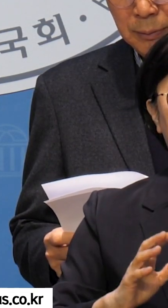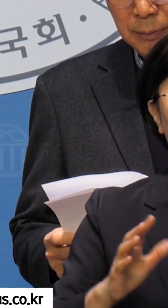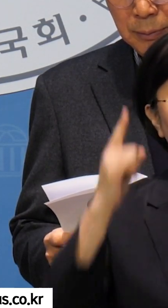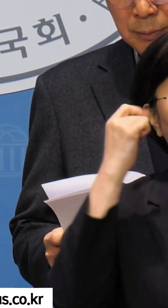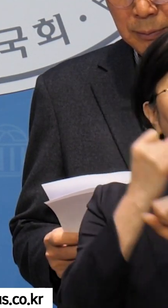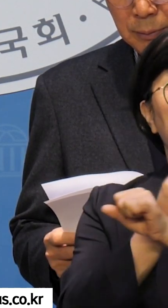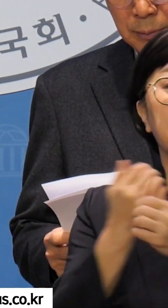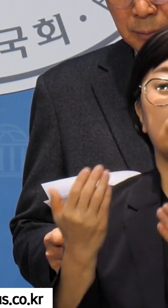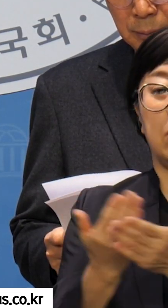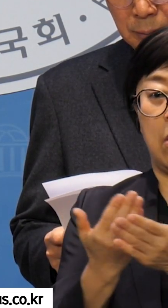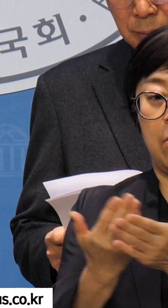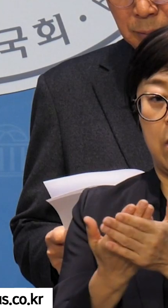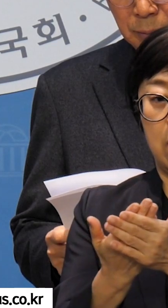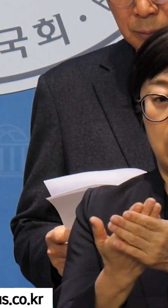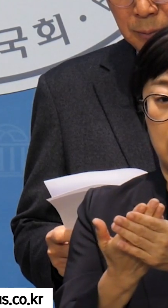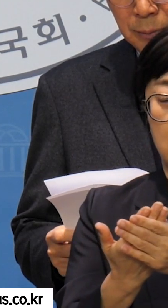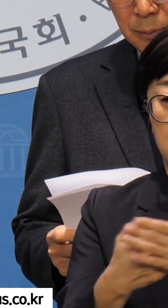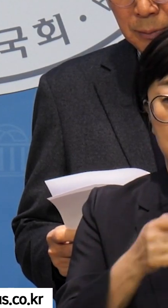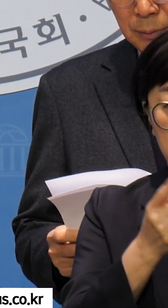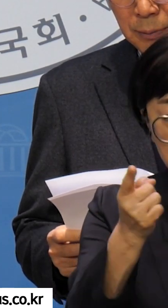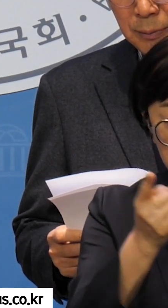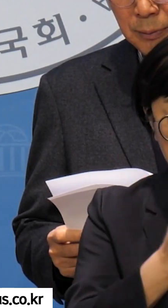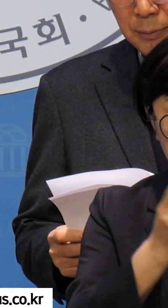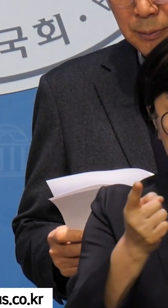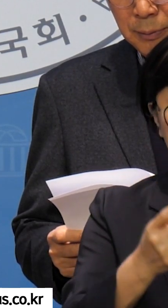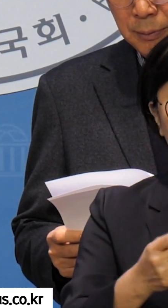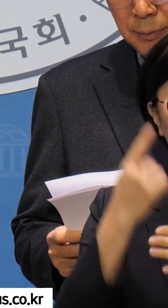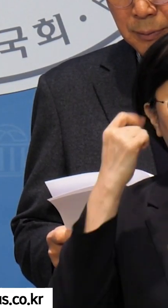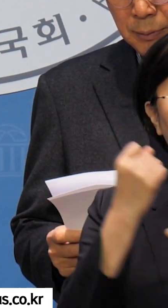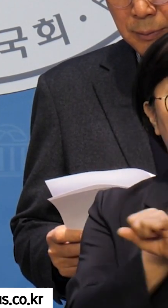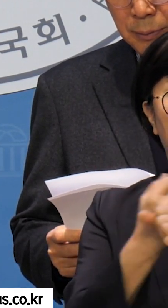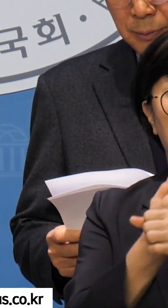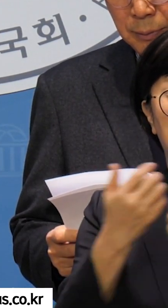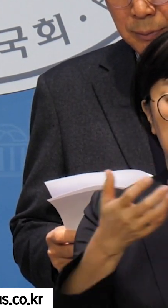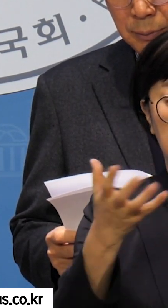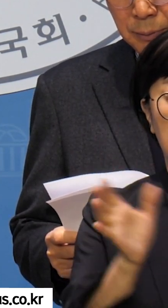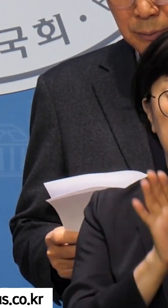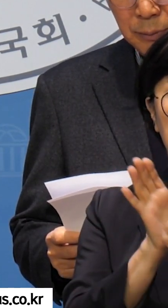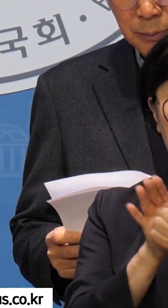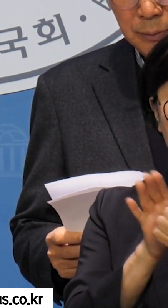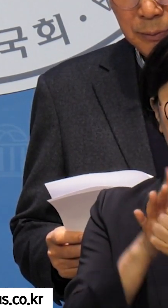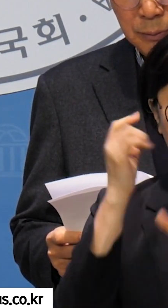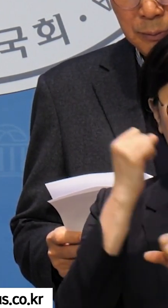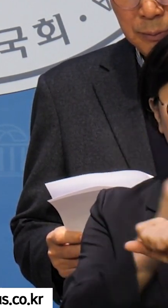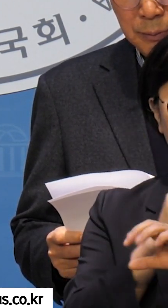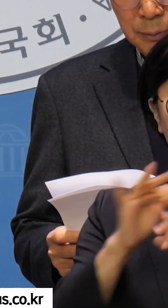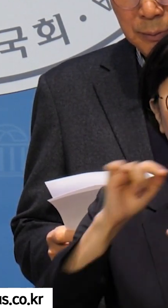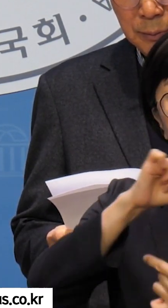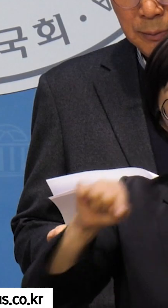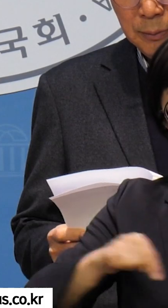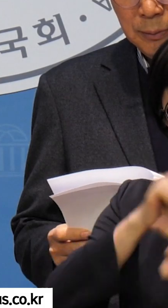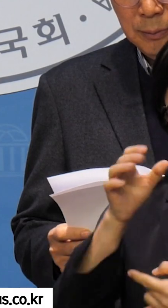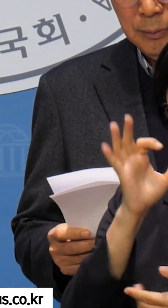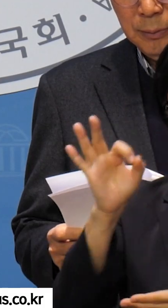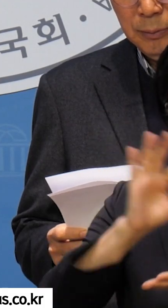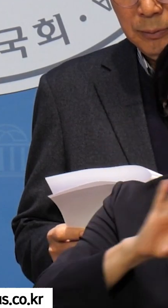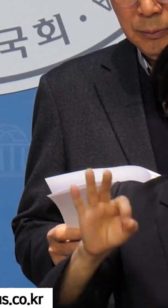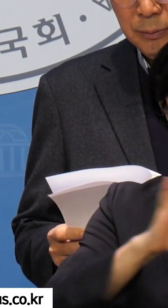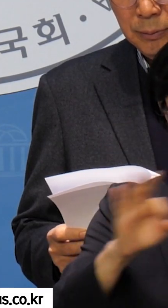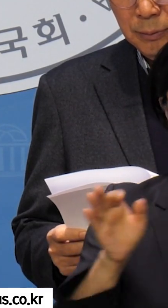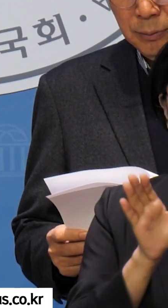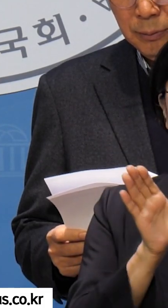R&D 예산들을 비목을 조정해 R&D 집단 연구 지원, 연구원 운영비 지원 등